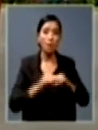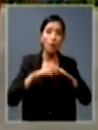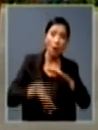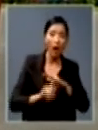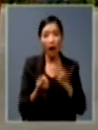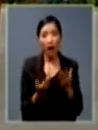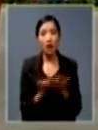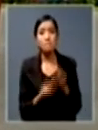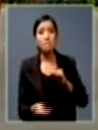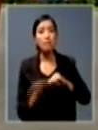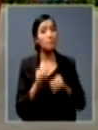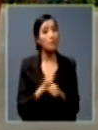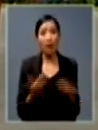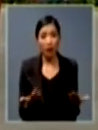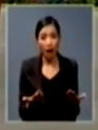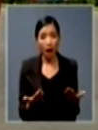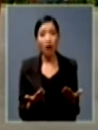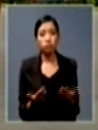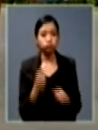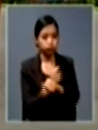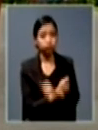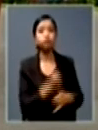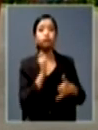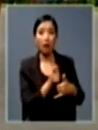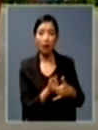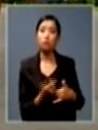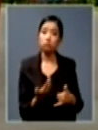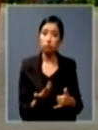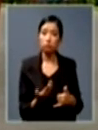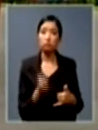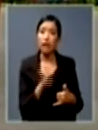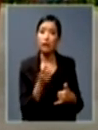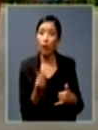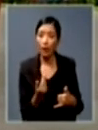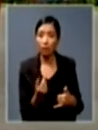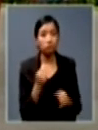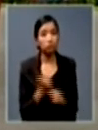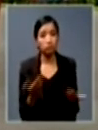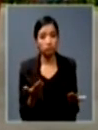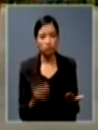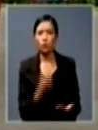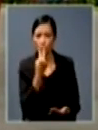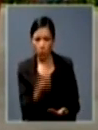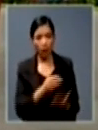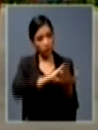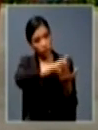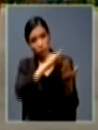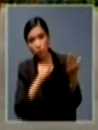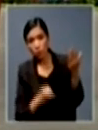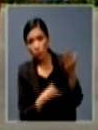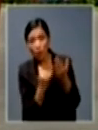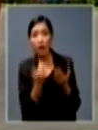าหรือว่านั่งมโนเอาแล้วกำหนดขึ้นมาคนอยากได้ก็อยากได้ใช่ไหมแต่ว่าเขาจะดูว่าค่าครองชีพแต่ละจังหวัดเป็นยังไ